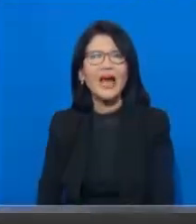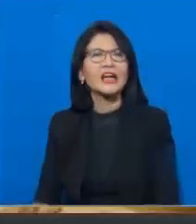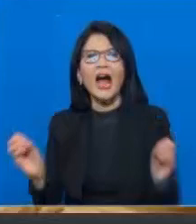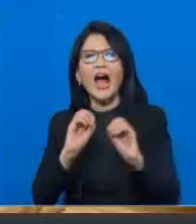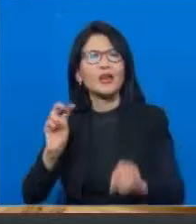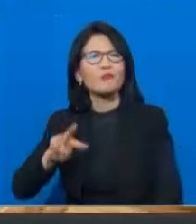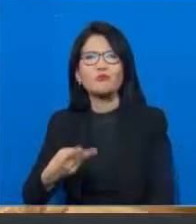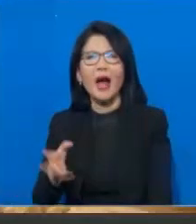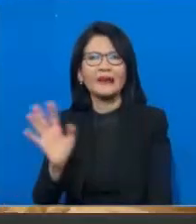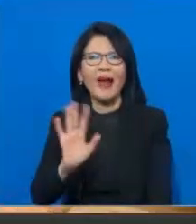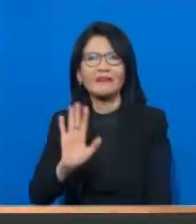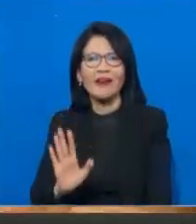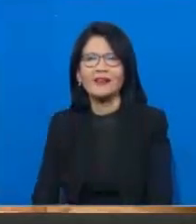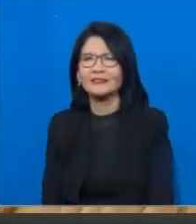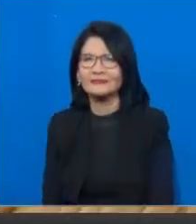ada.